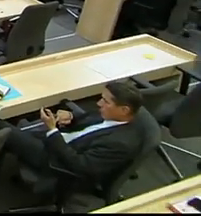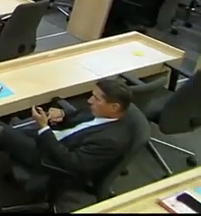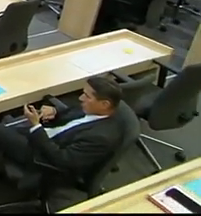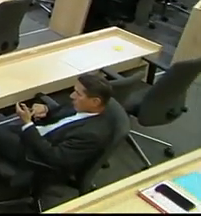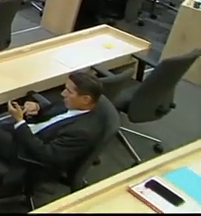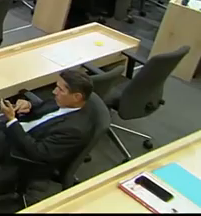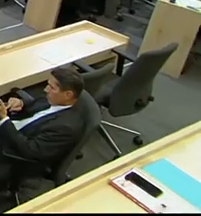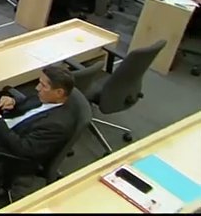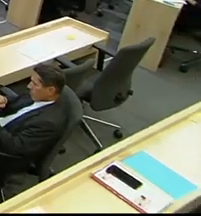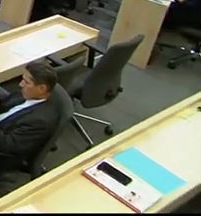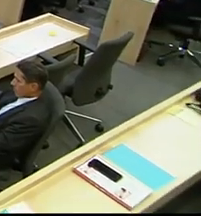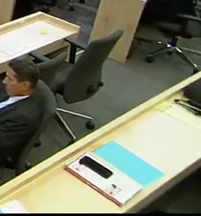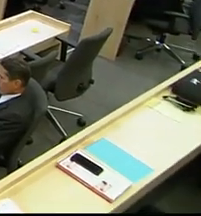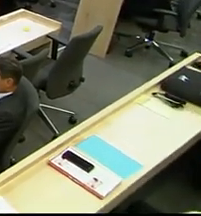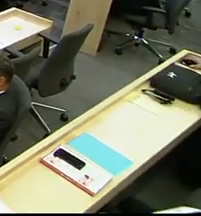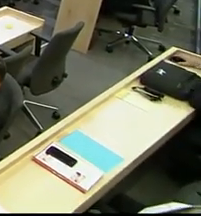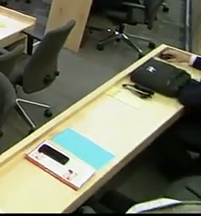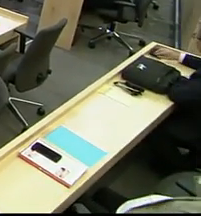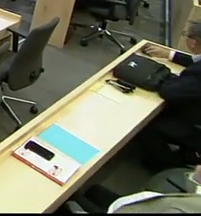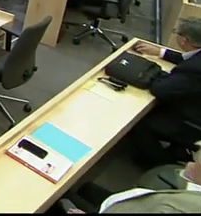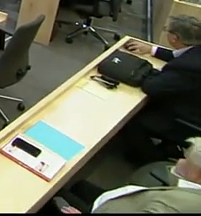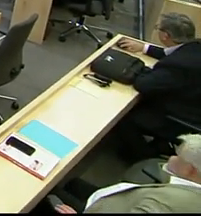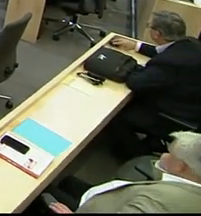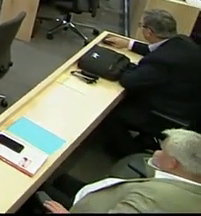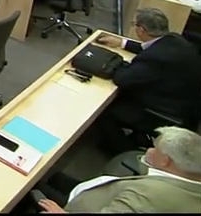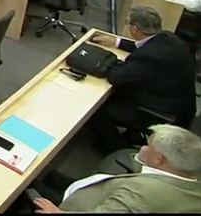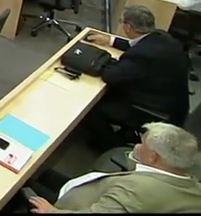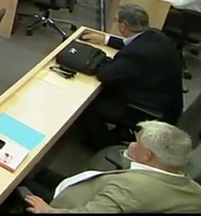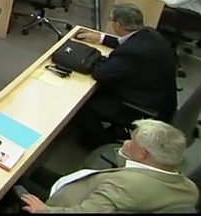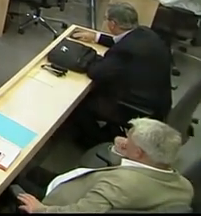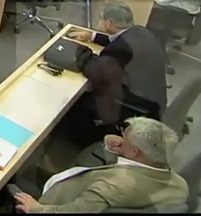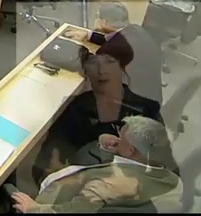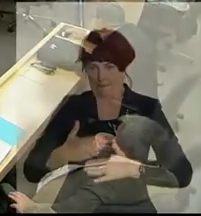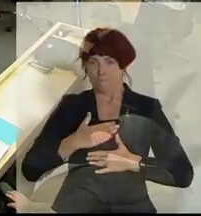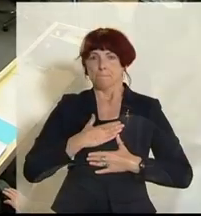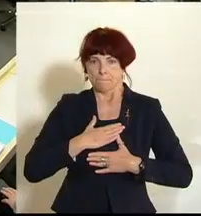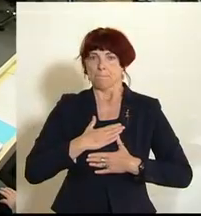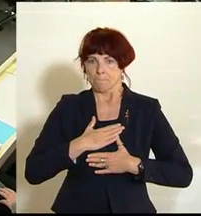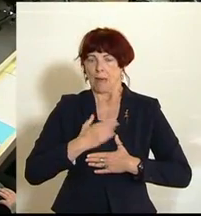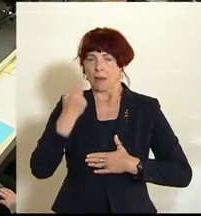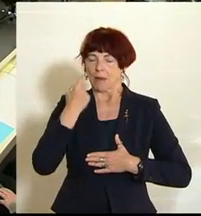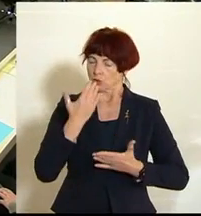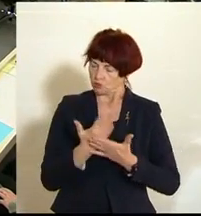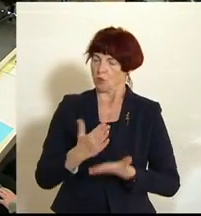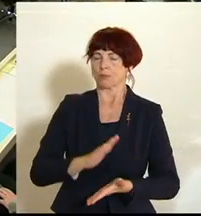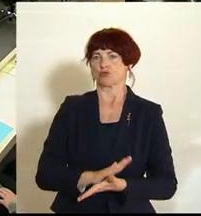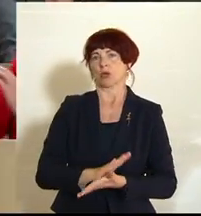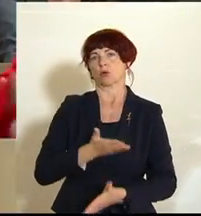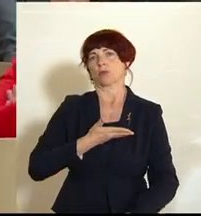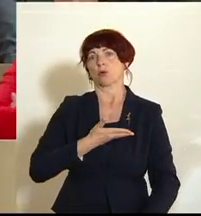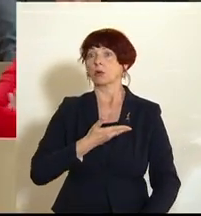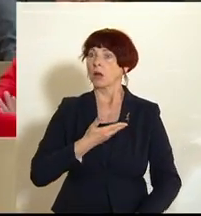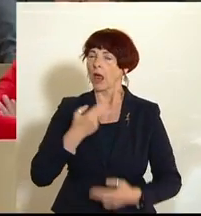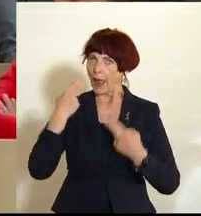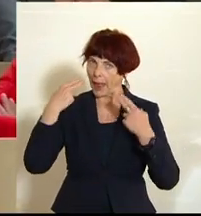nachfolgenden Ereignisse haben mich an sich in diesen Schluss massiv bestärkt. Herr Präsident, ich möchte Sie wirklich